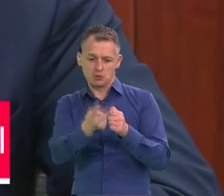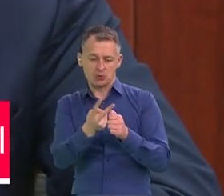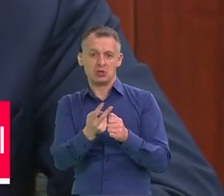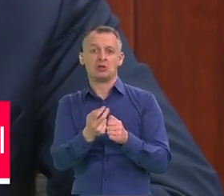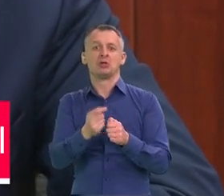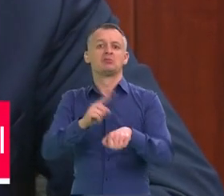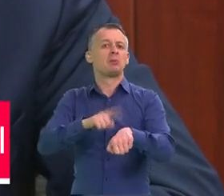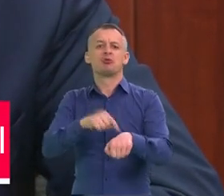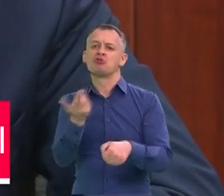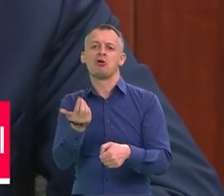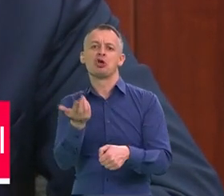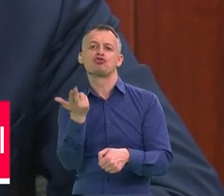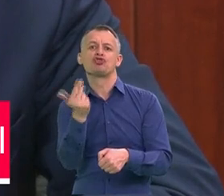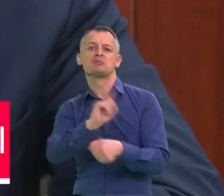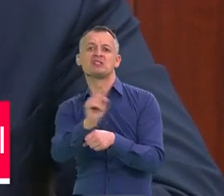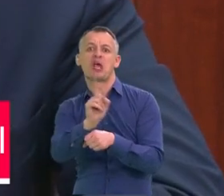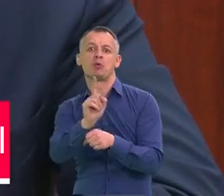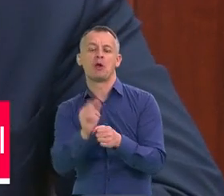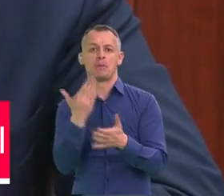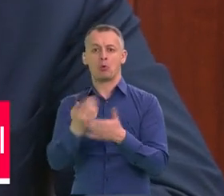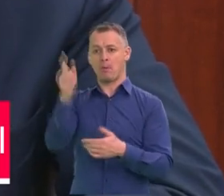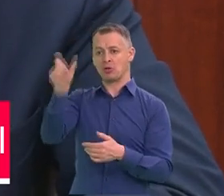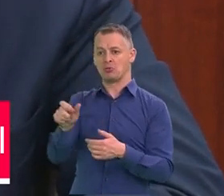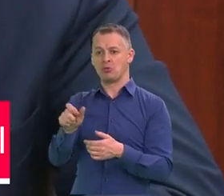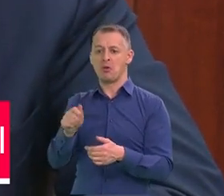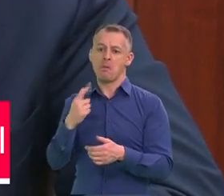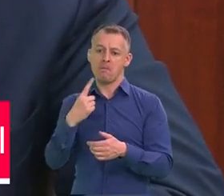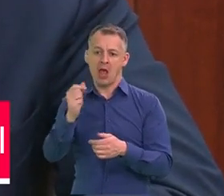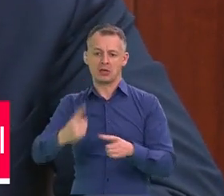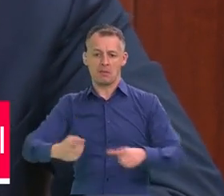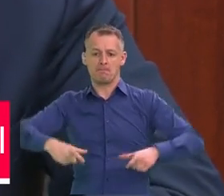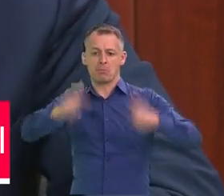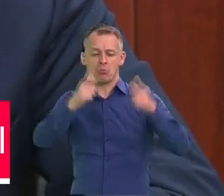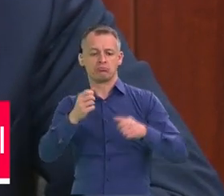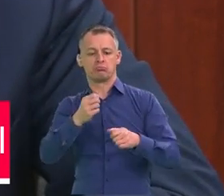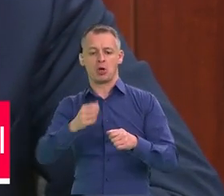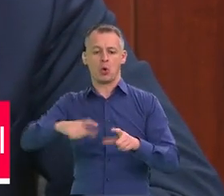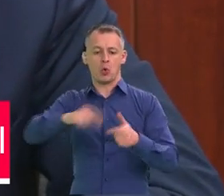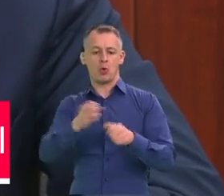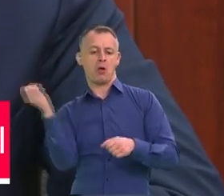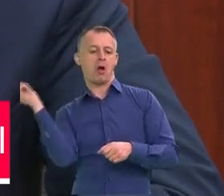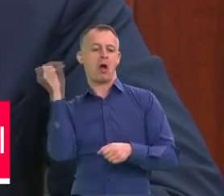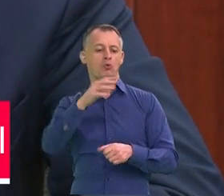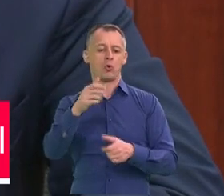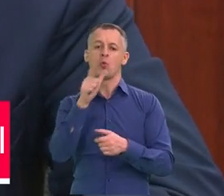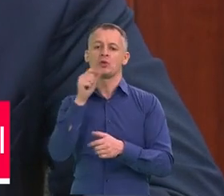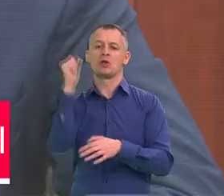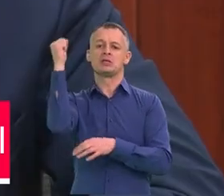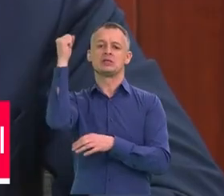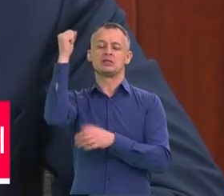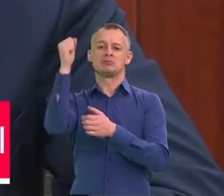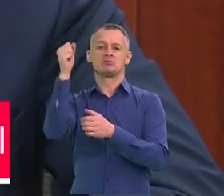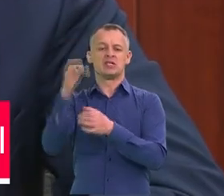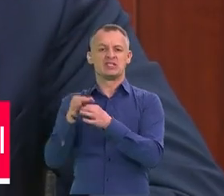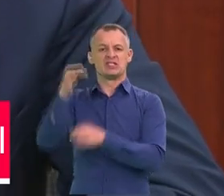durează aproximativ 15 secunde pentru o persoană să iasă dintr-o scară și să arunce gunoiul la stâlp. 15 secunde.